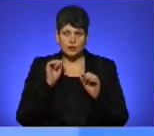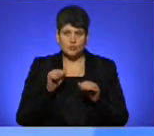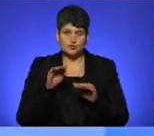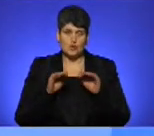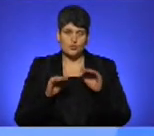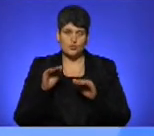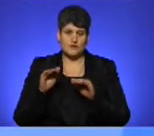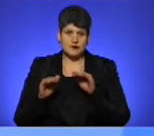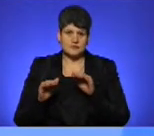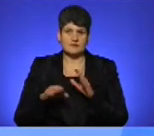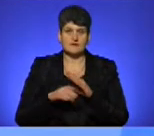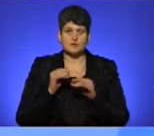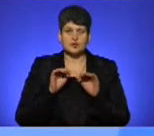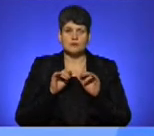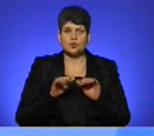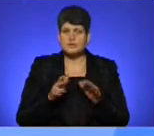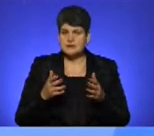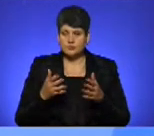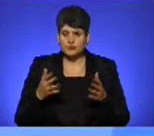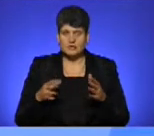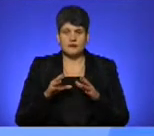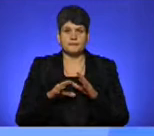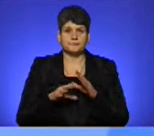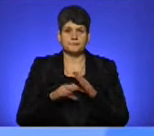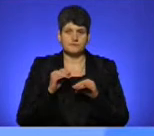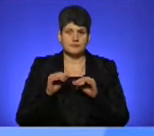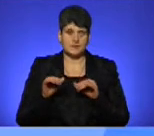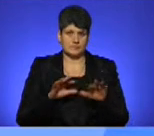регулюватися виборчі процедури і виборча кампанія, як така.